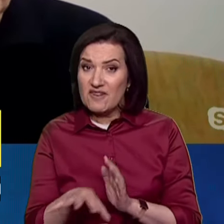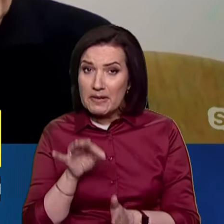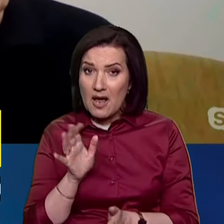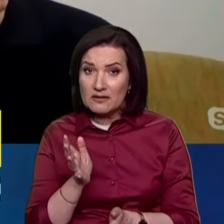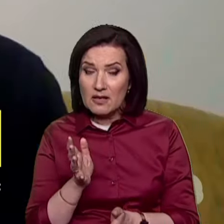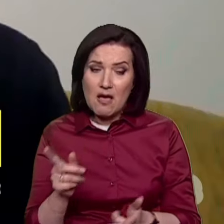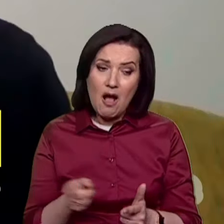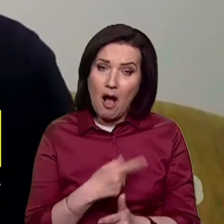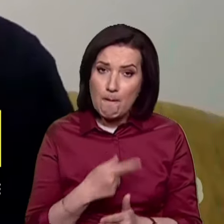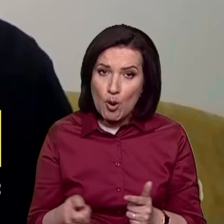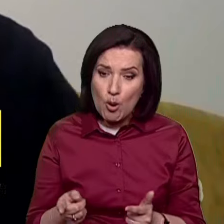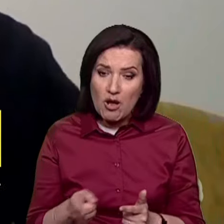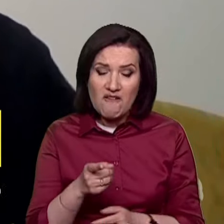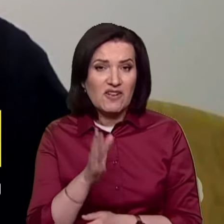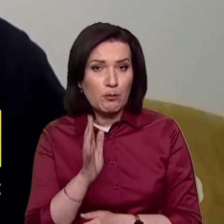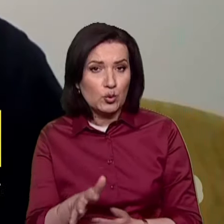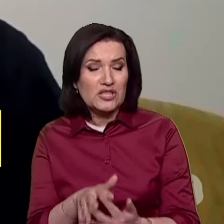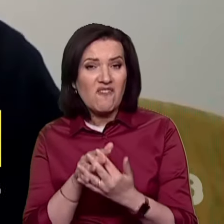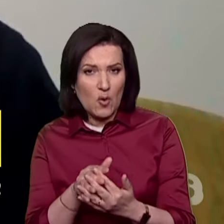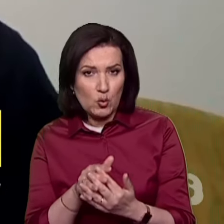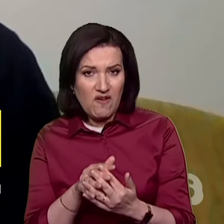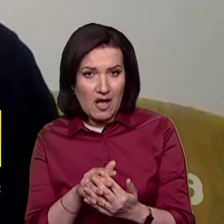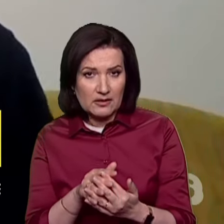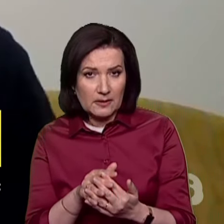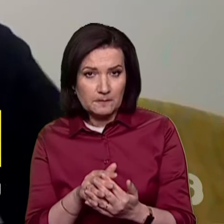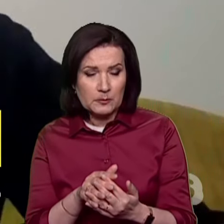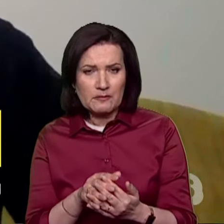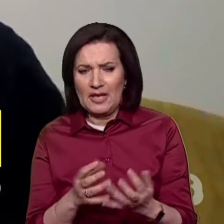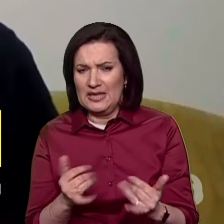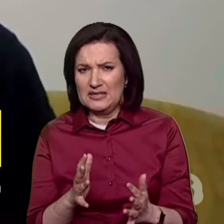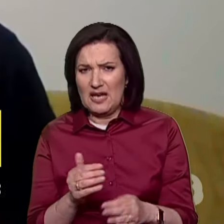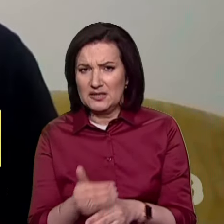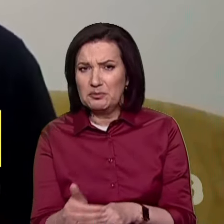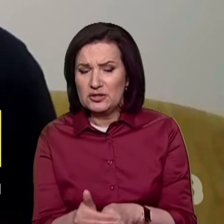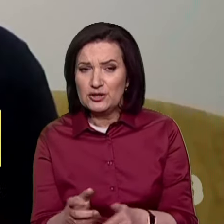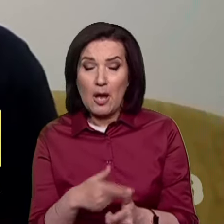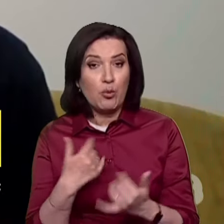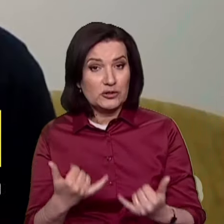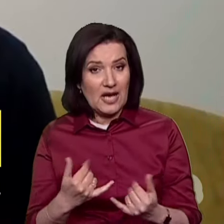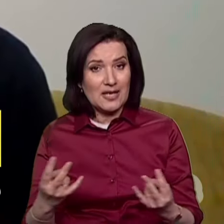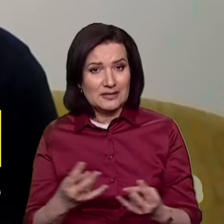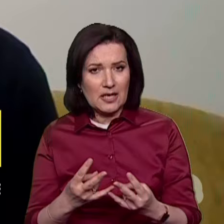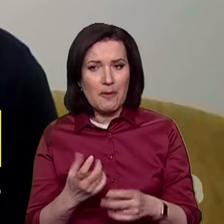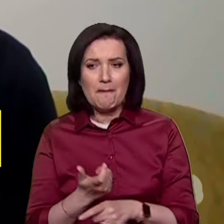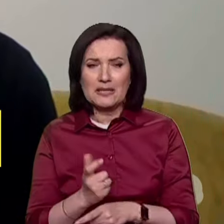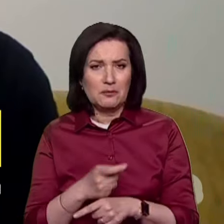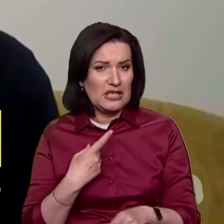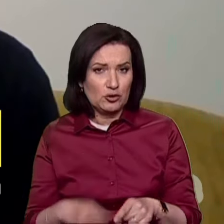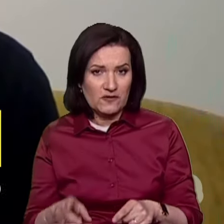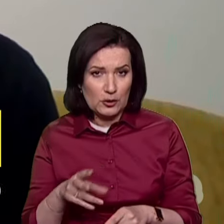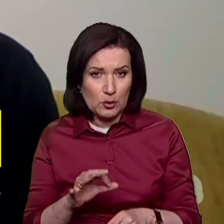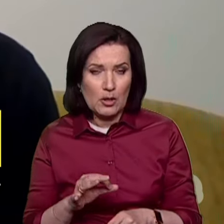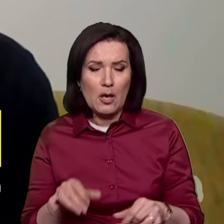Вибирайте, або ви будете воювати не зараз, так пізніше, або зараз треба максимально